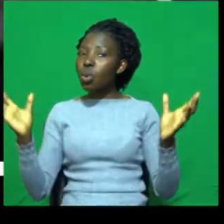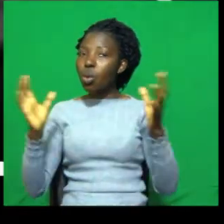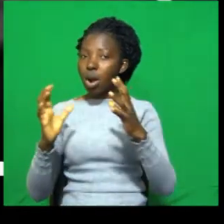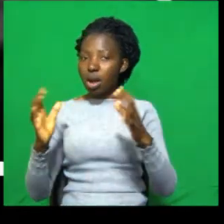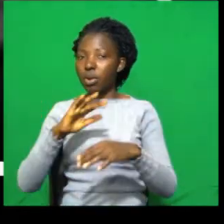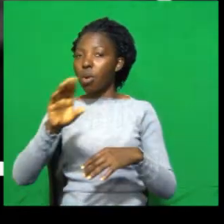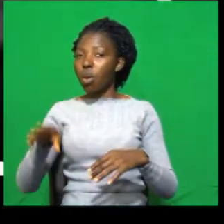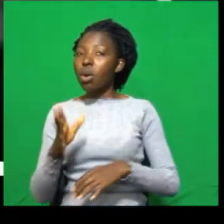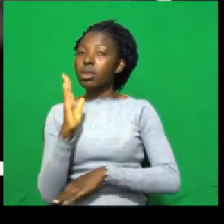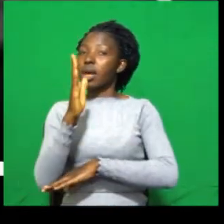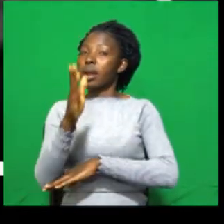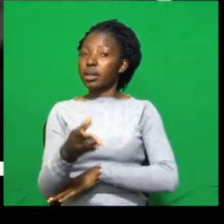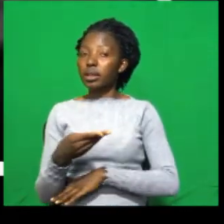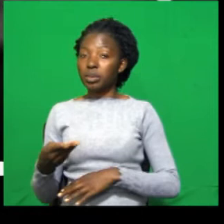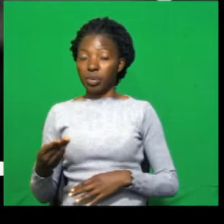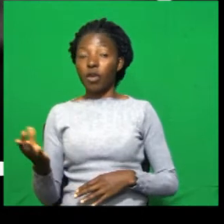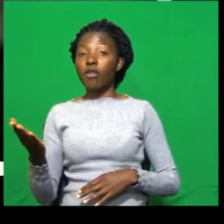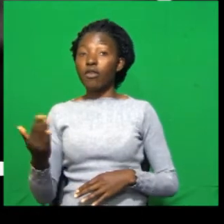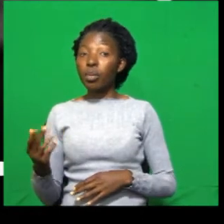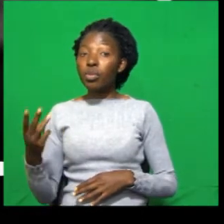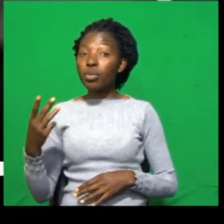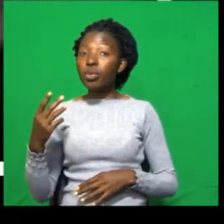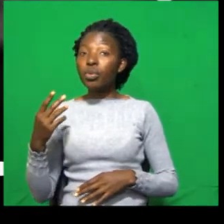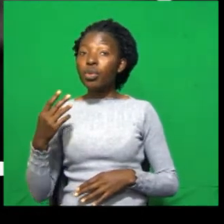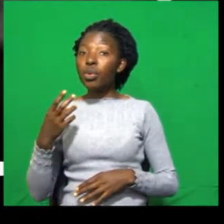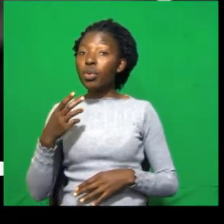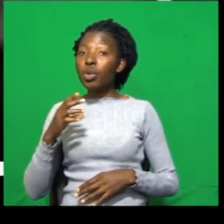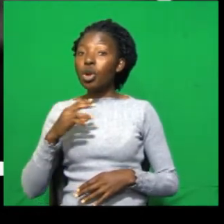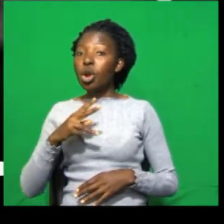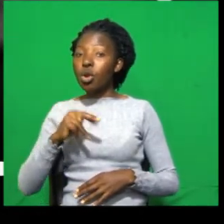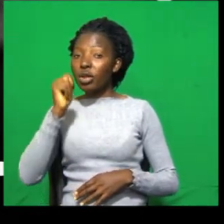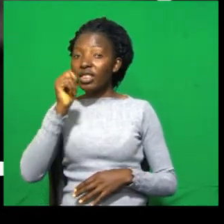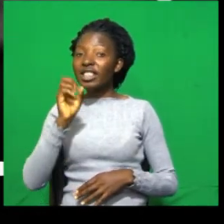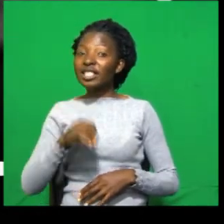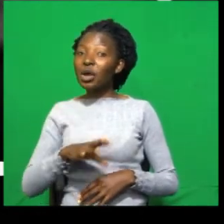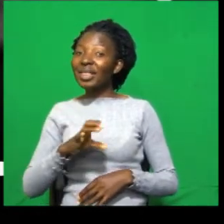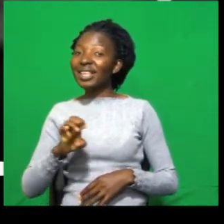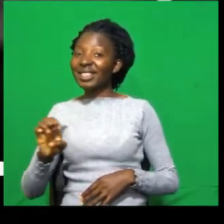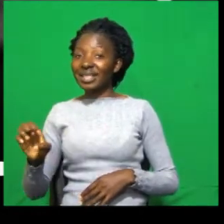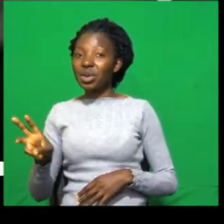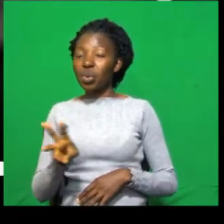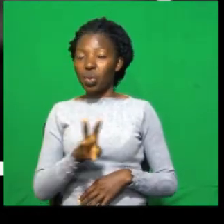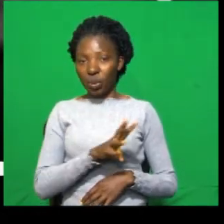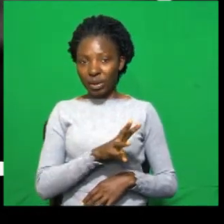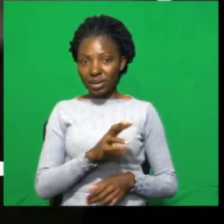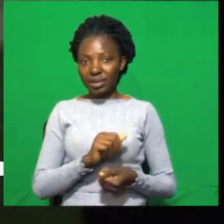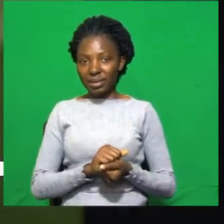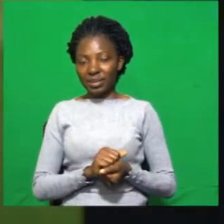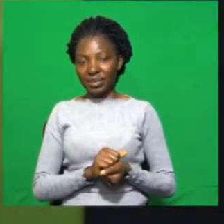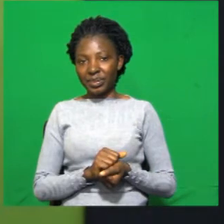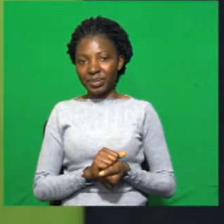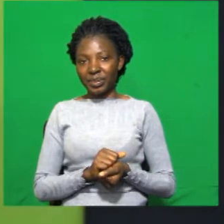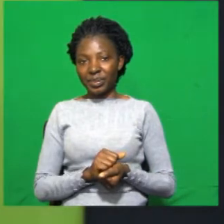Vachaunganidza vasanangurwa vake kunobva mhepo ina, kubva kurutivi rumwe rwedenga kusvikira kuno rumwe